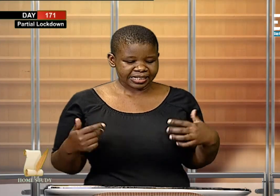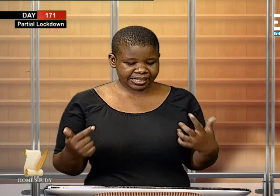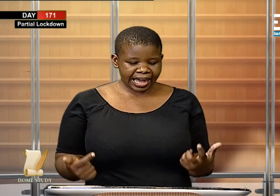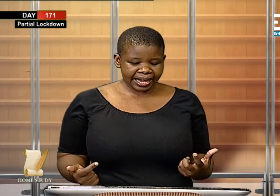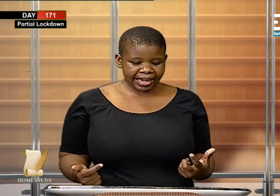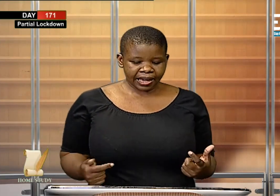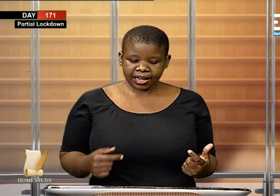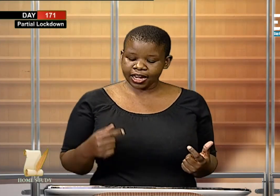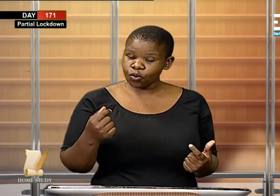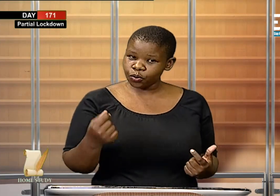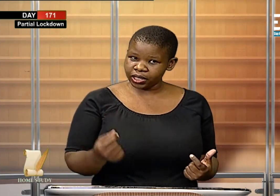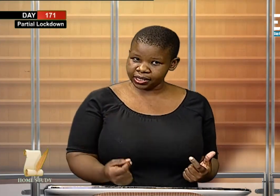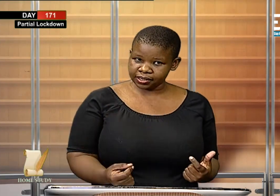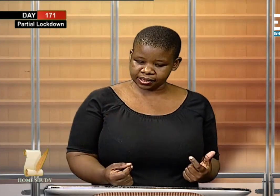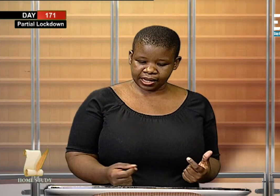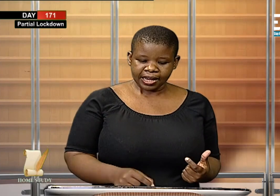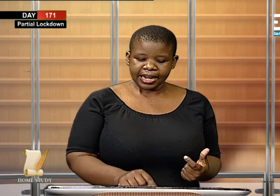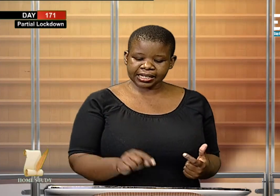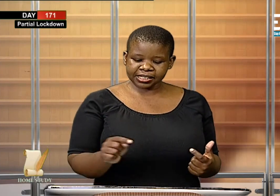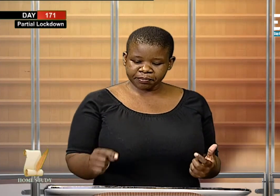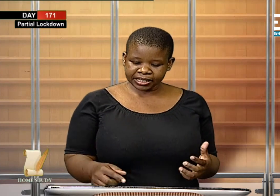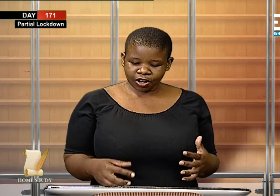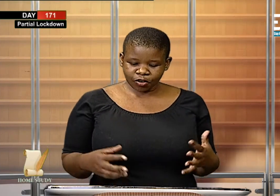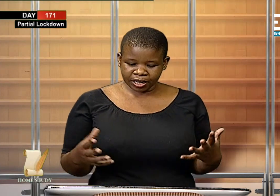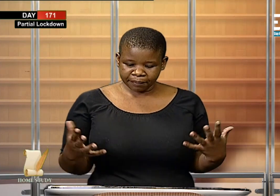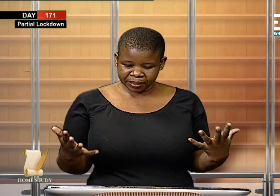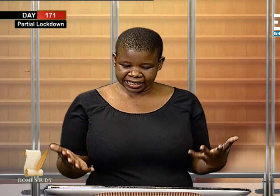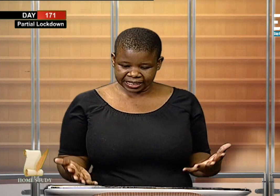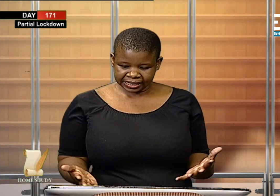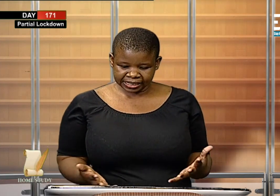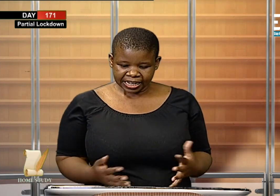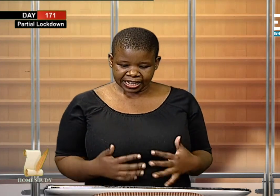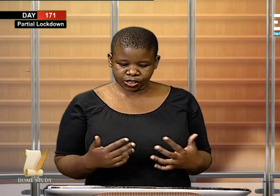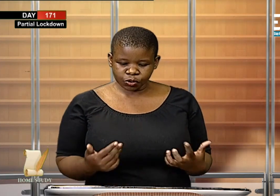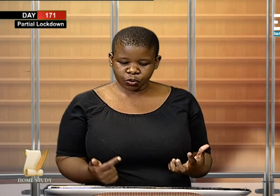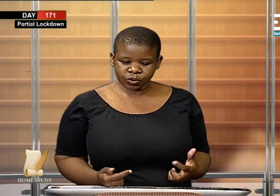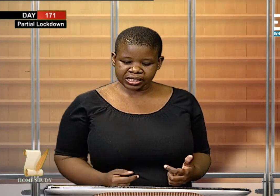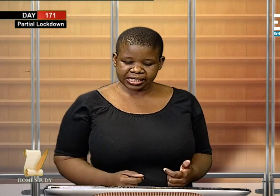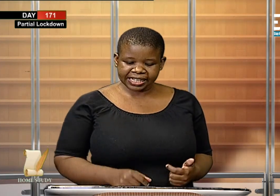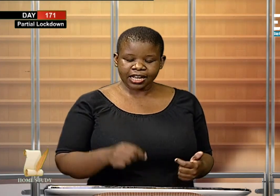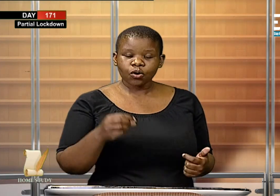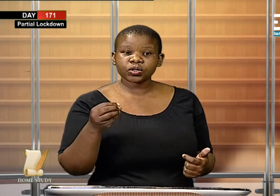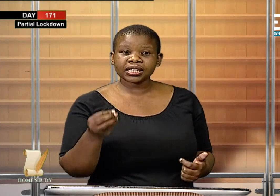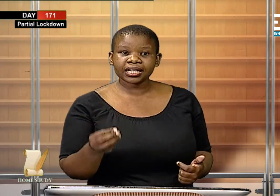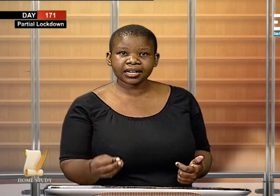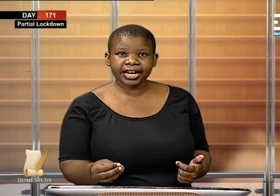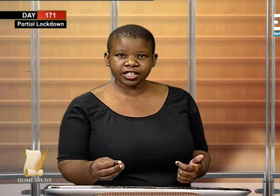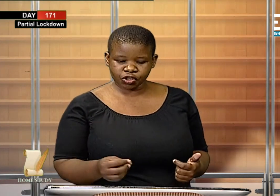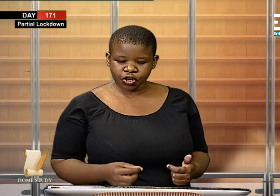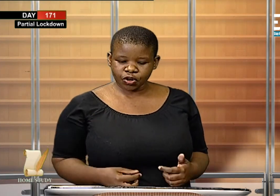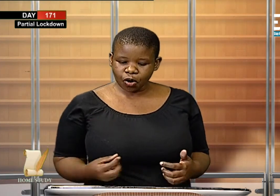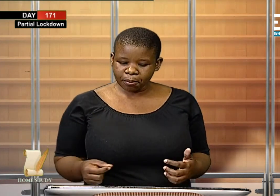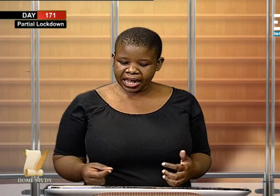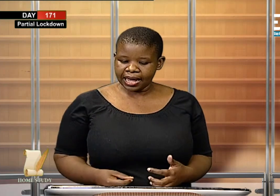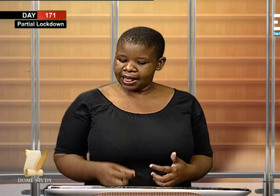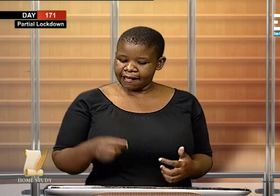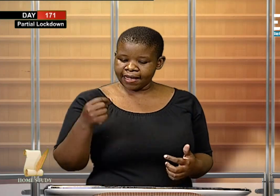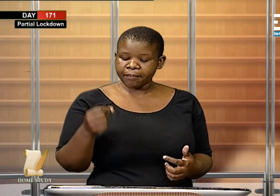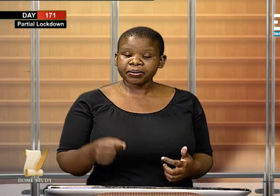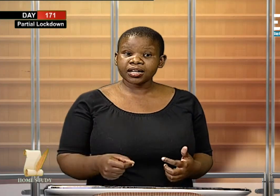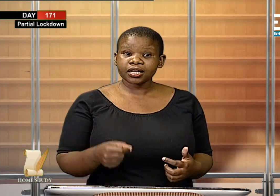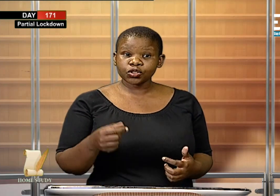sonke saya enkhulisa la sikubita khona pheceleti ngesilungu sithi kuse crash